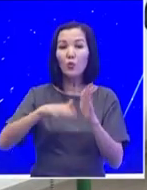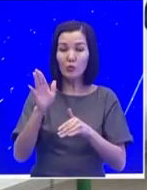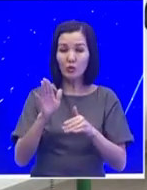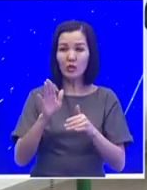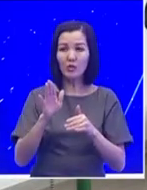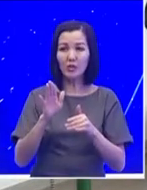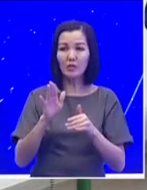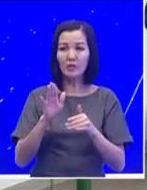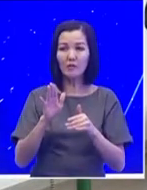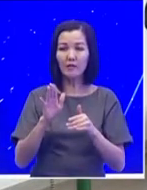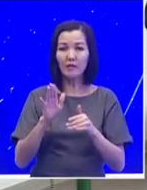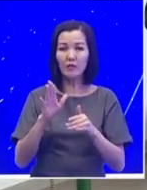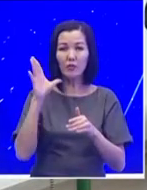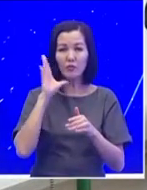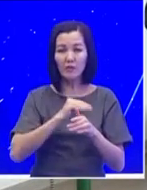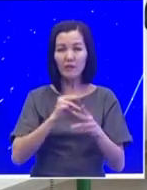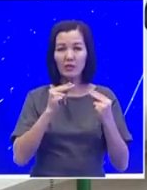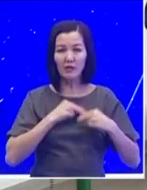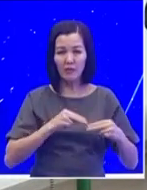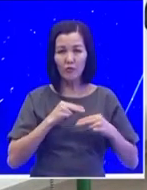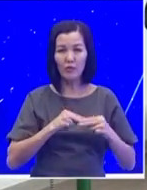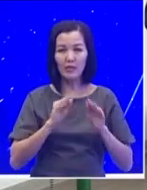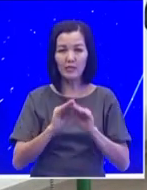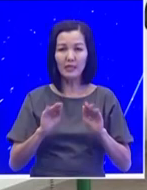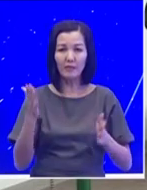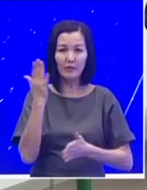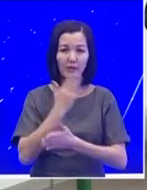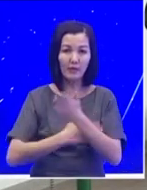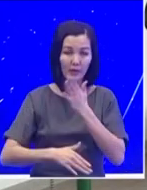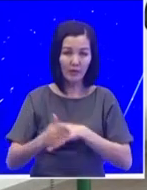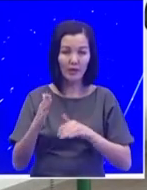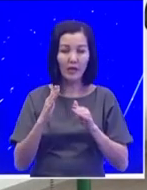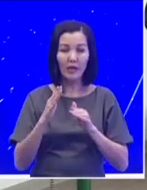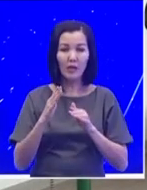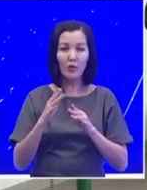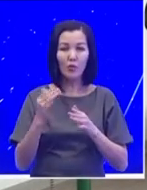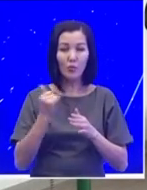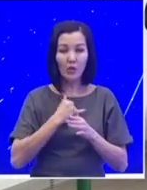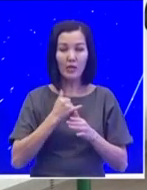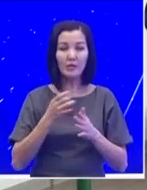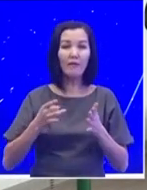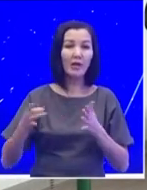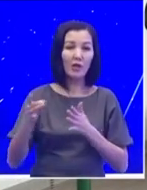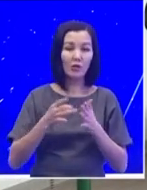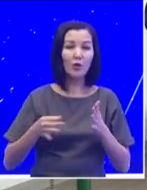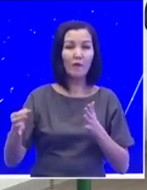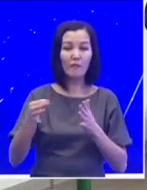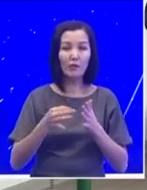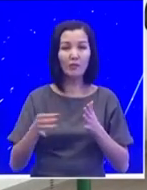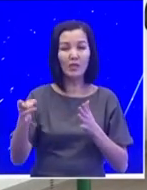улучшить, усовершенствовать работу вот с детьми с особыми потребностями, у нас в районном, в областном,